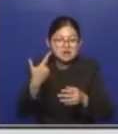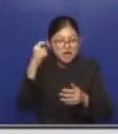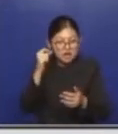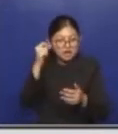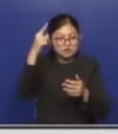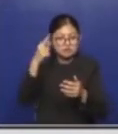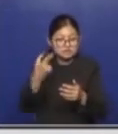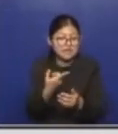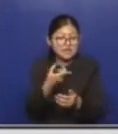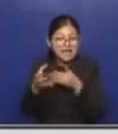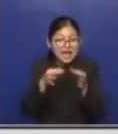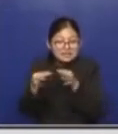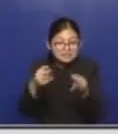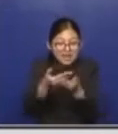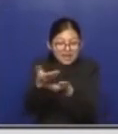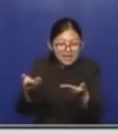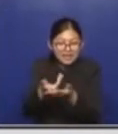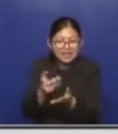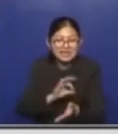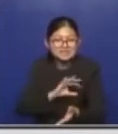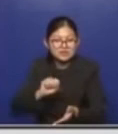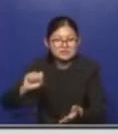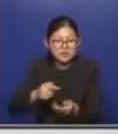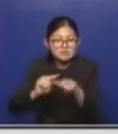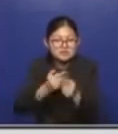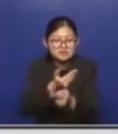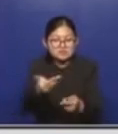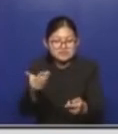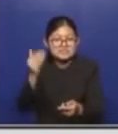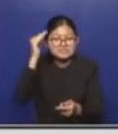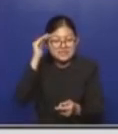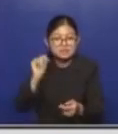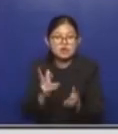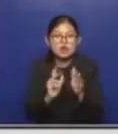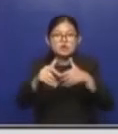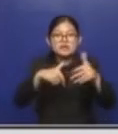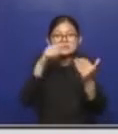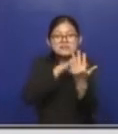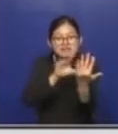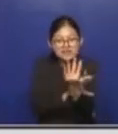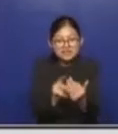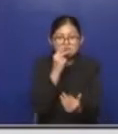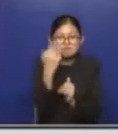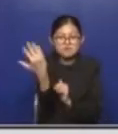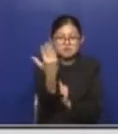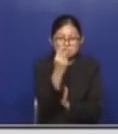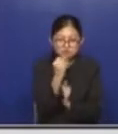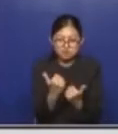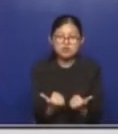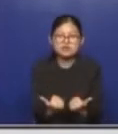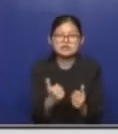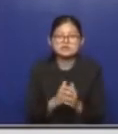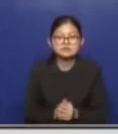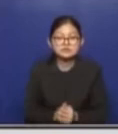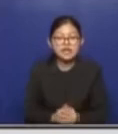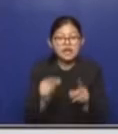เพื่อนผู้แทนราษฎรและพี่น้องชาวไทยทั่วประเทศนะครับท่านประธานครับคำว่ายาเสพ